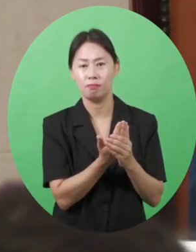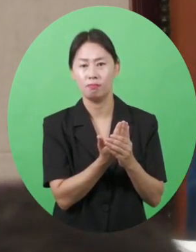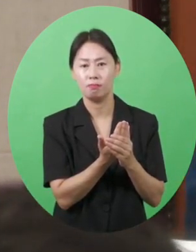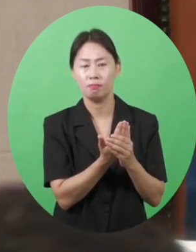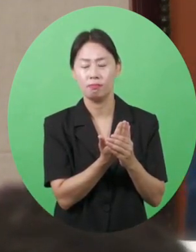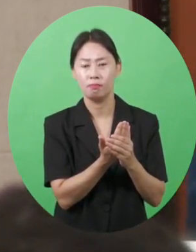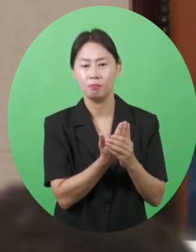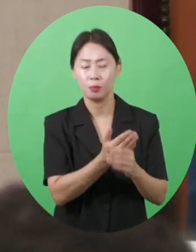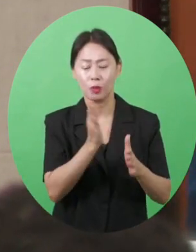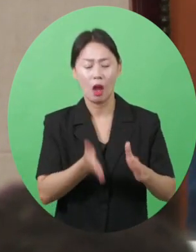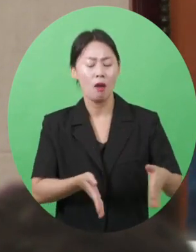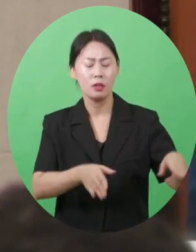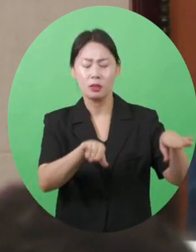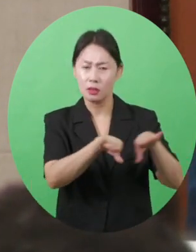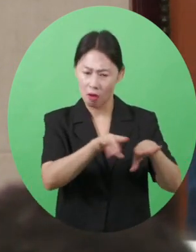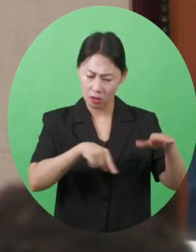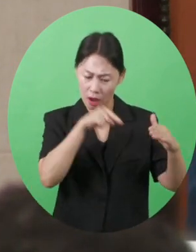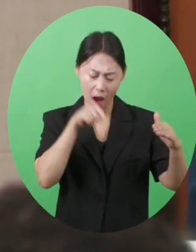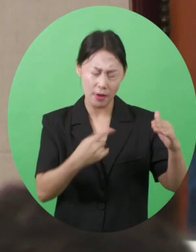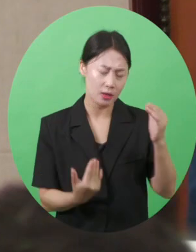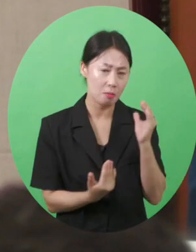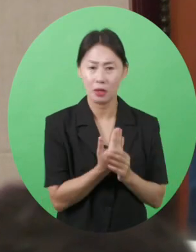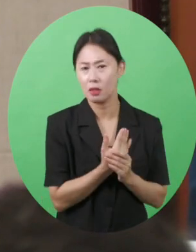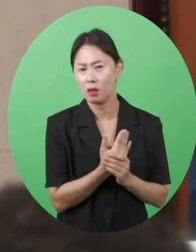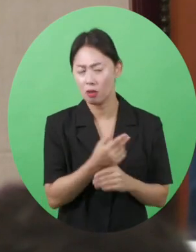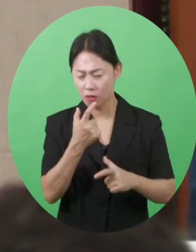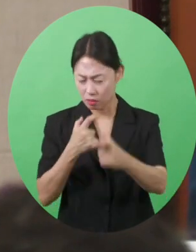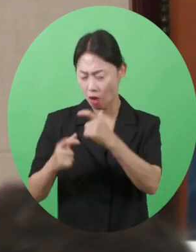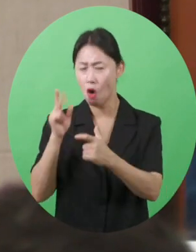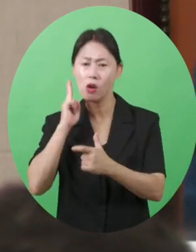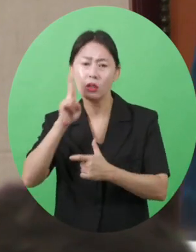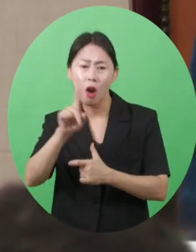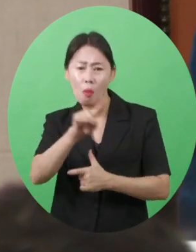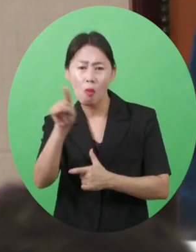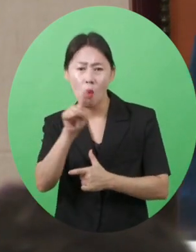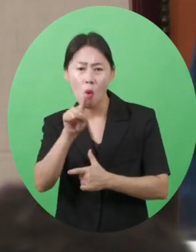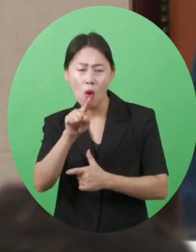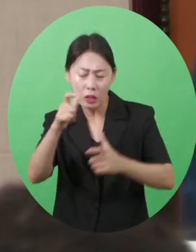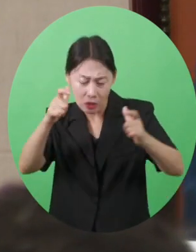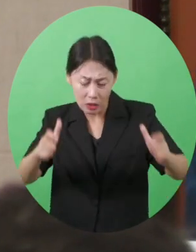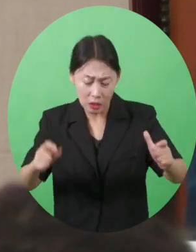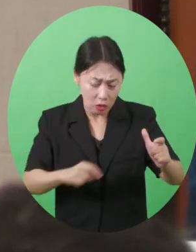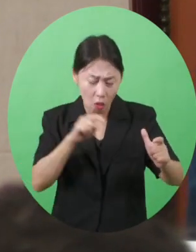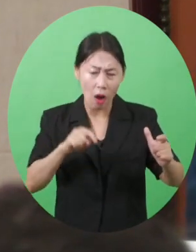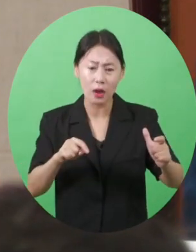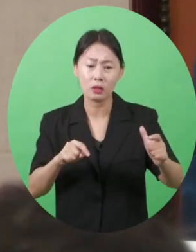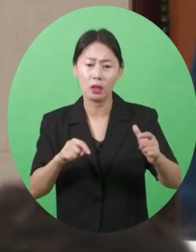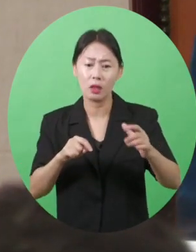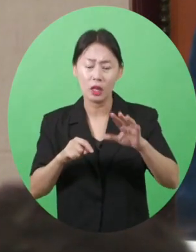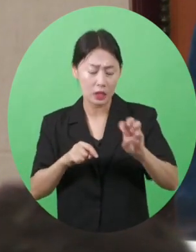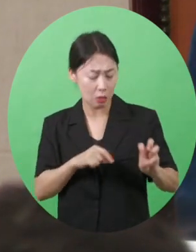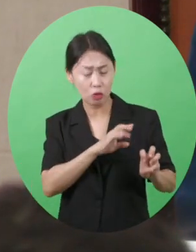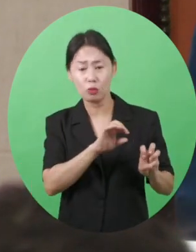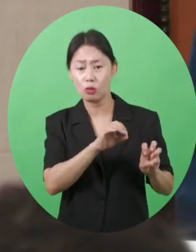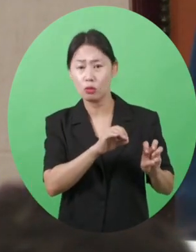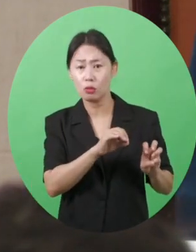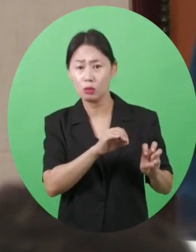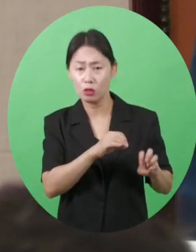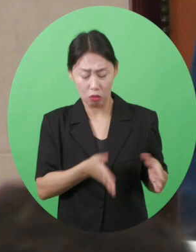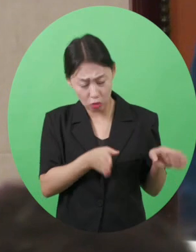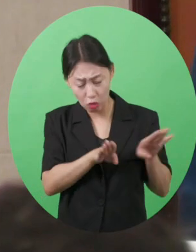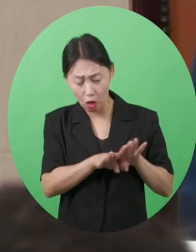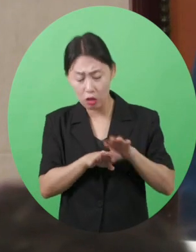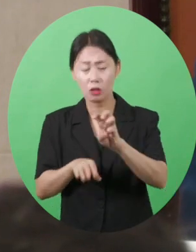그런 시설들에서 발생하는 것들 그리고 더 심각한 거는 지역에서 발생하는 게 아까 30이 시설이라고 하면 나머지는